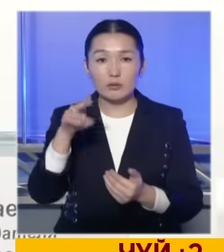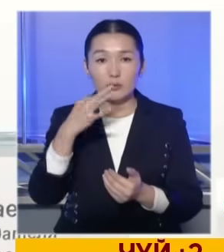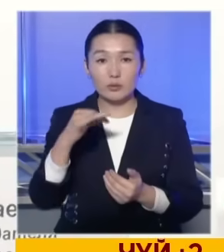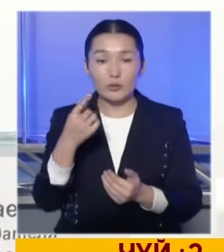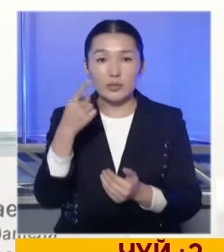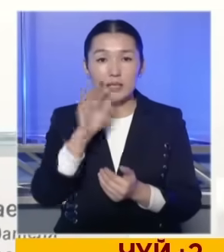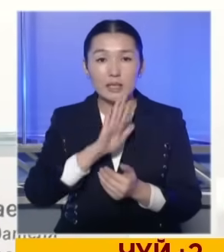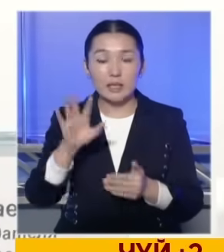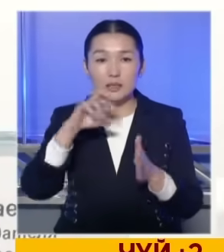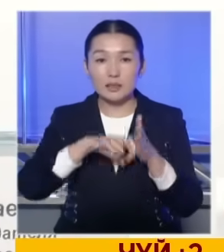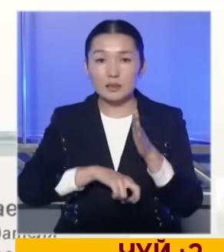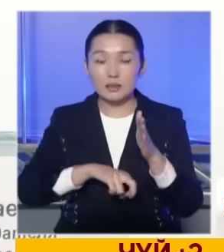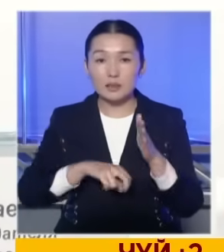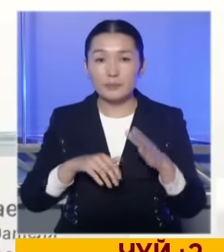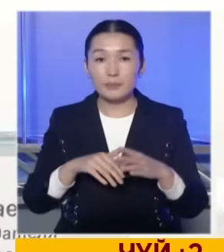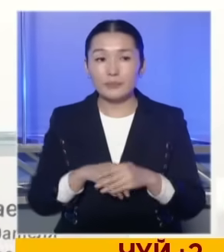да